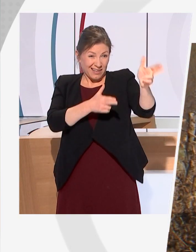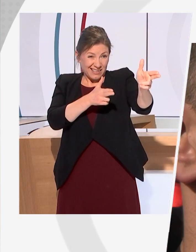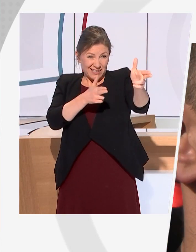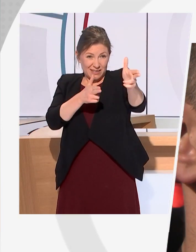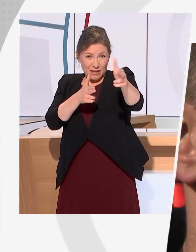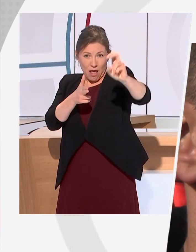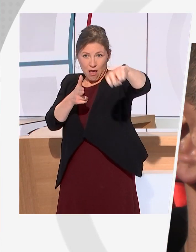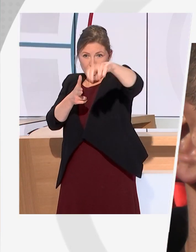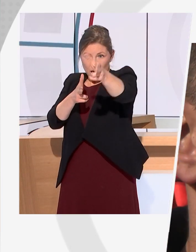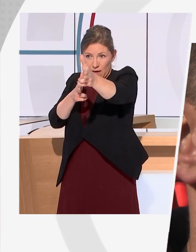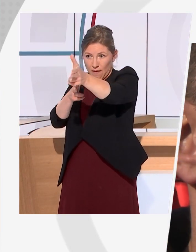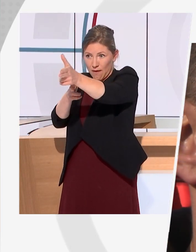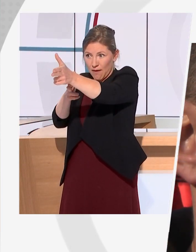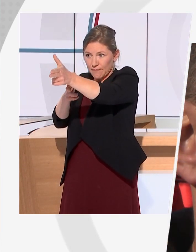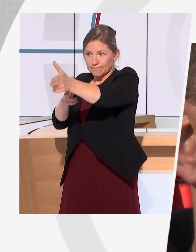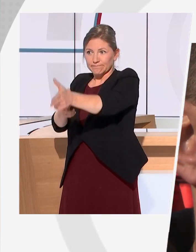passer.